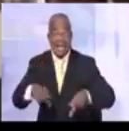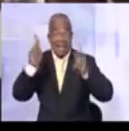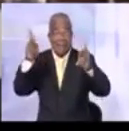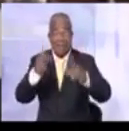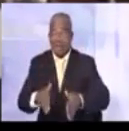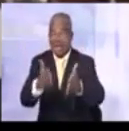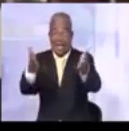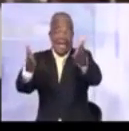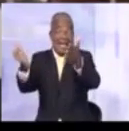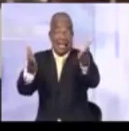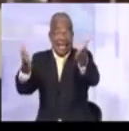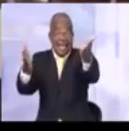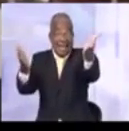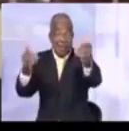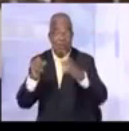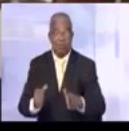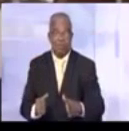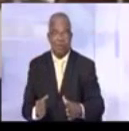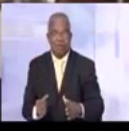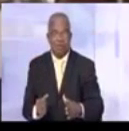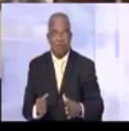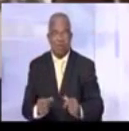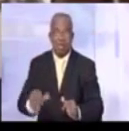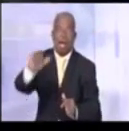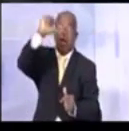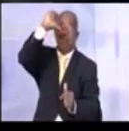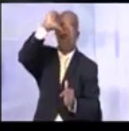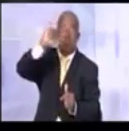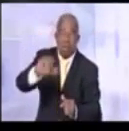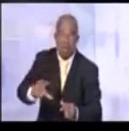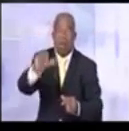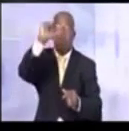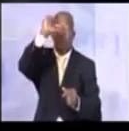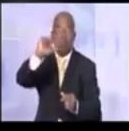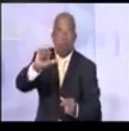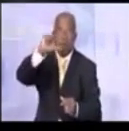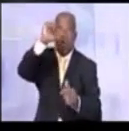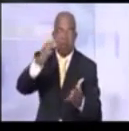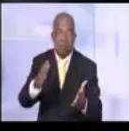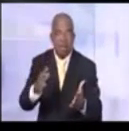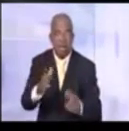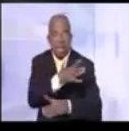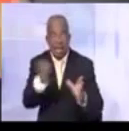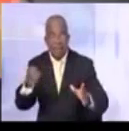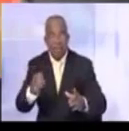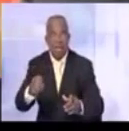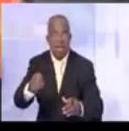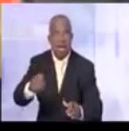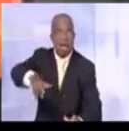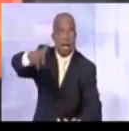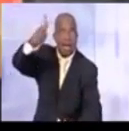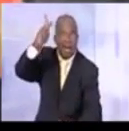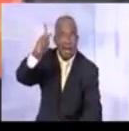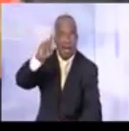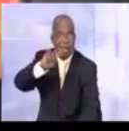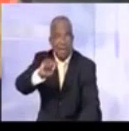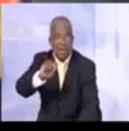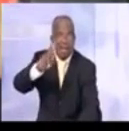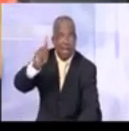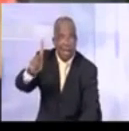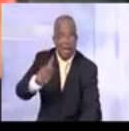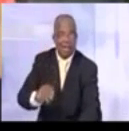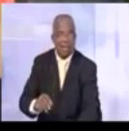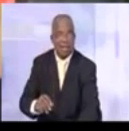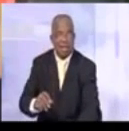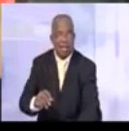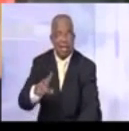s'avérer périlleuse pour la santé, surtout si le breuvage est frelaté. Selon l'Organisation mondiale de la santé,